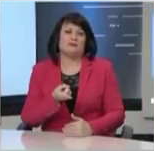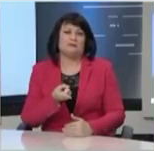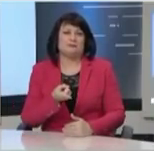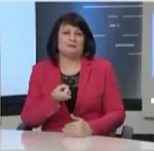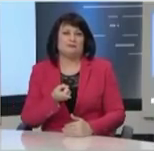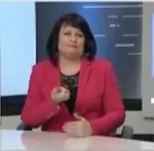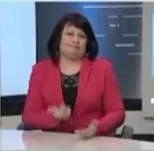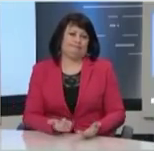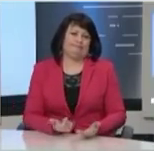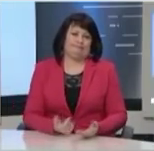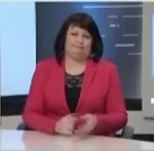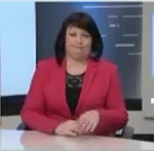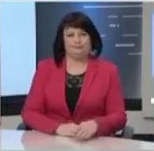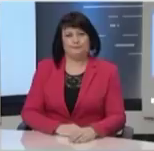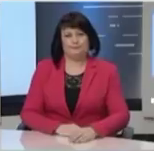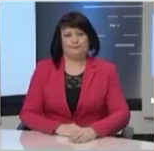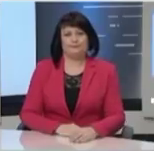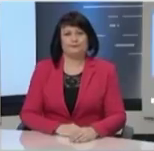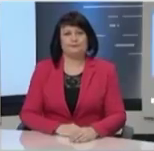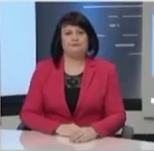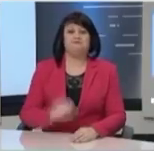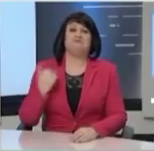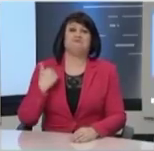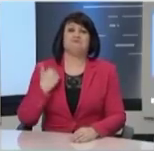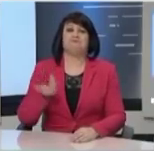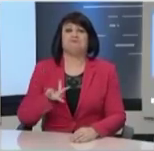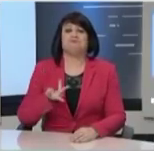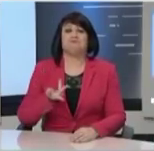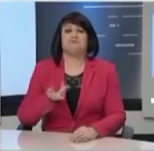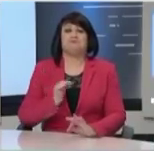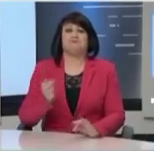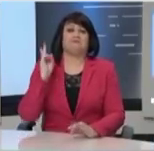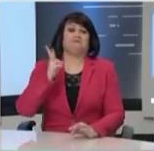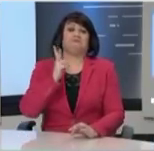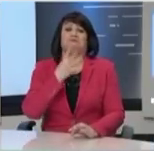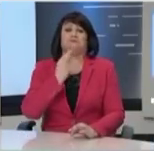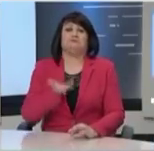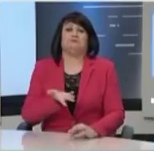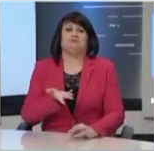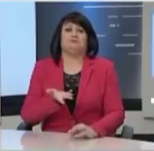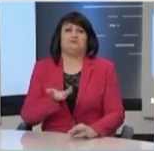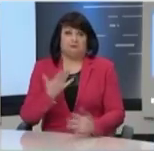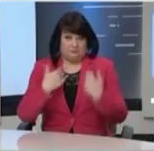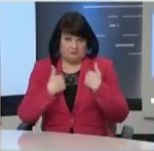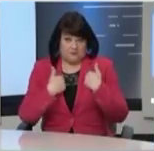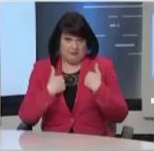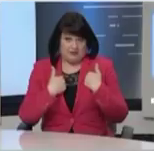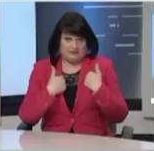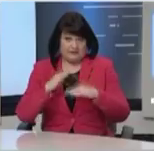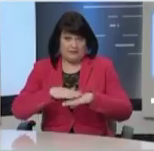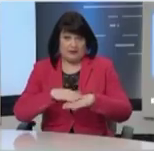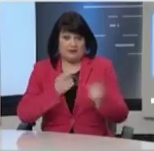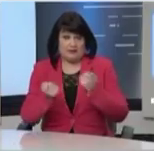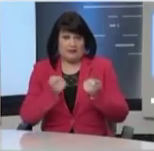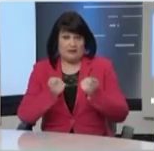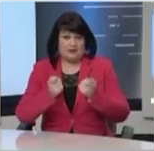τις συγκεντρώσεις. Και θα μου πείτε τώρα, εντάξει, γιατί μας κατηγορείς. Δεν τις οργανώνουμε εμείς. Δεν λέω αυτό.